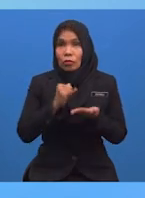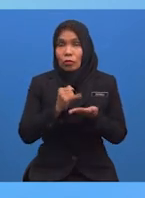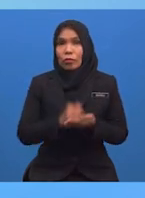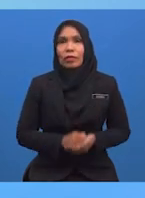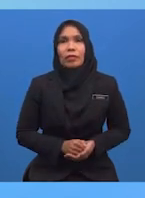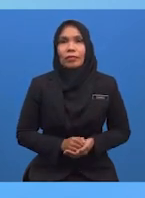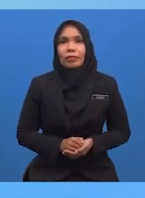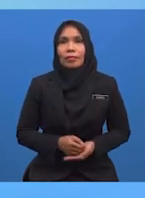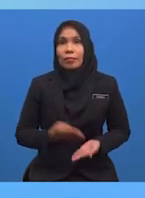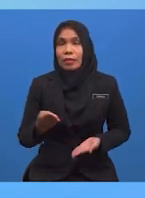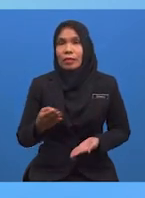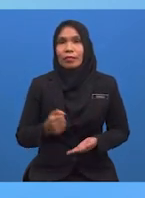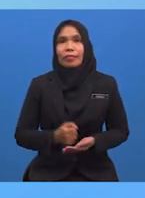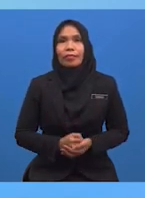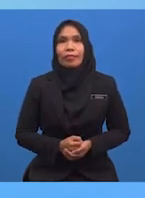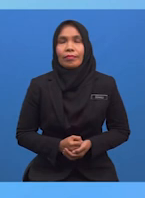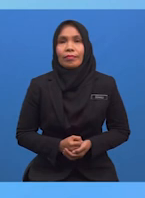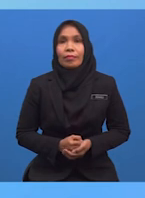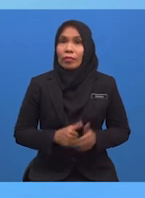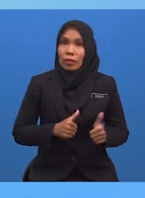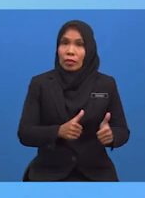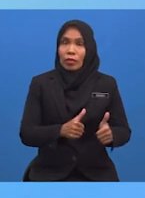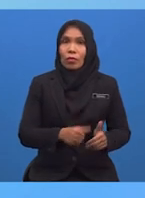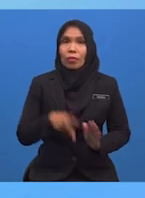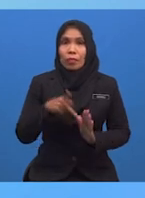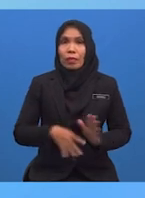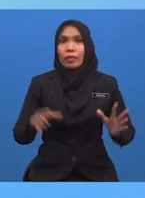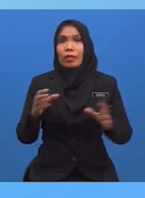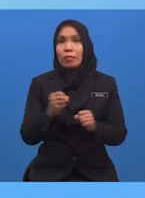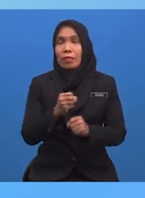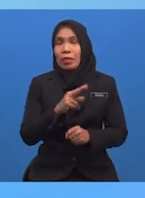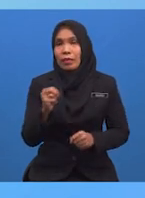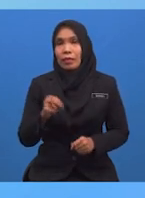isi rumah berdasarkan pendapatan yang diterima.